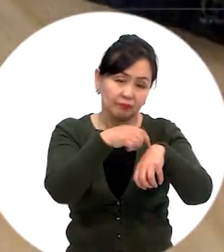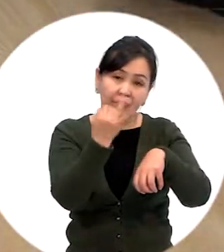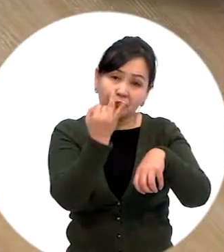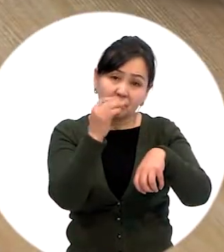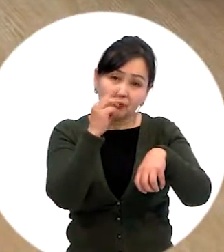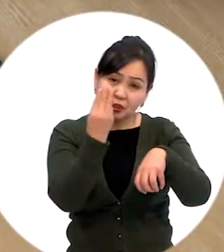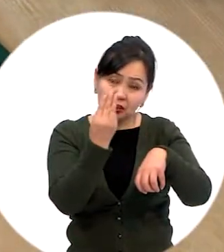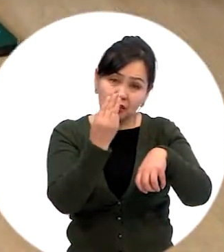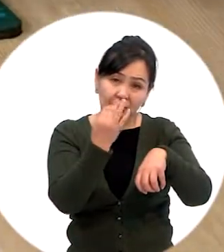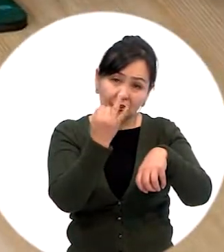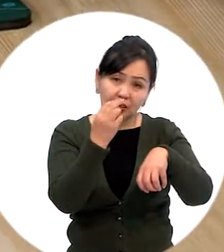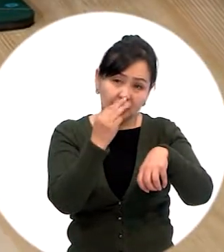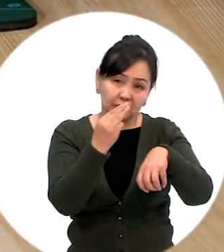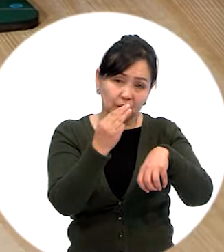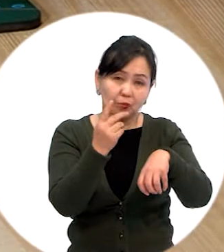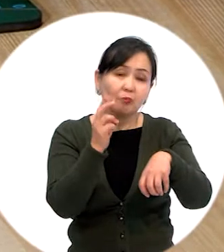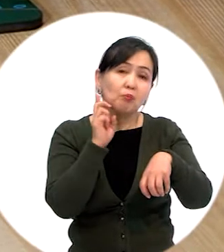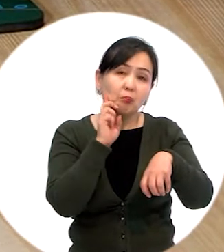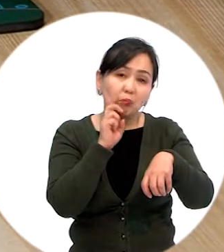иш байсан хэсгийг гаргахын тулд